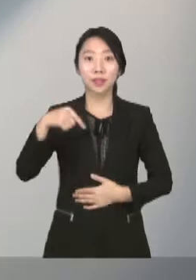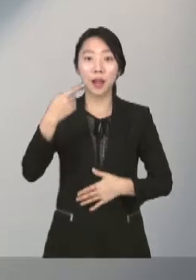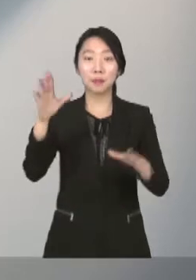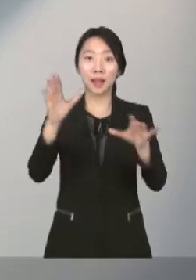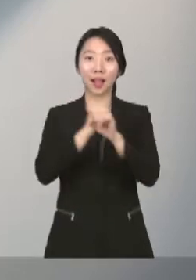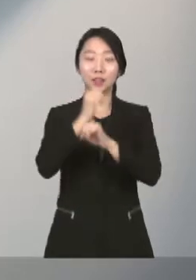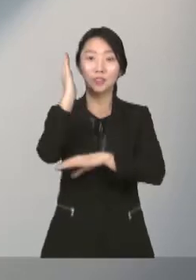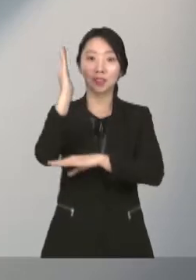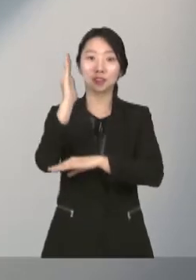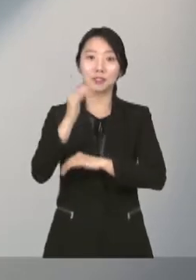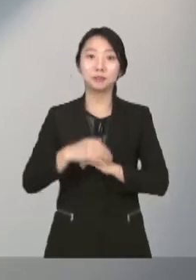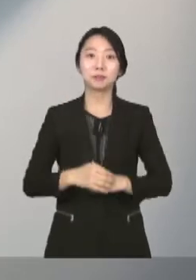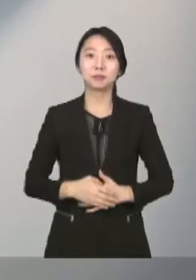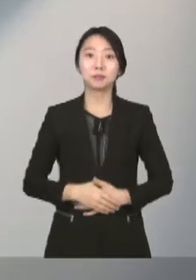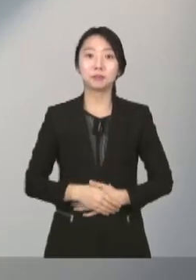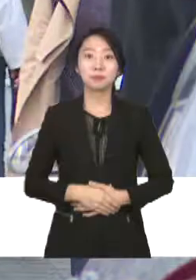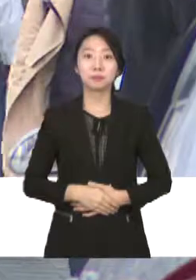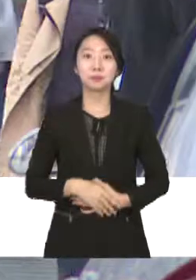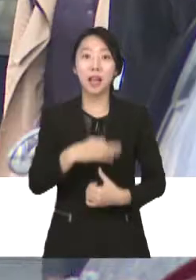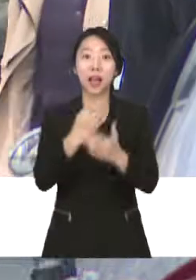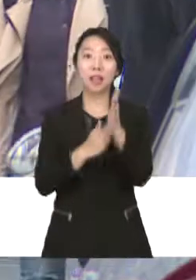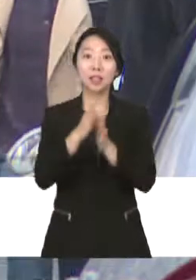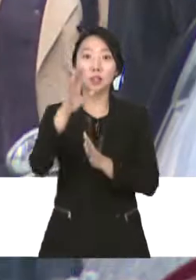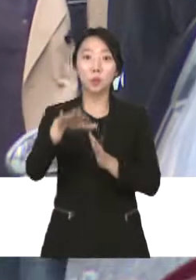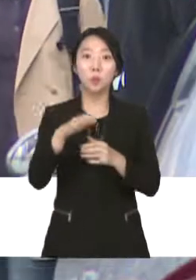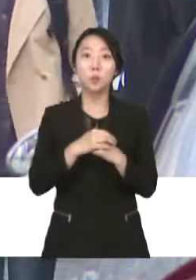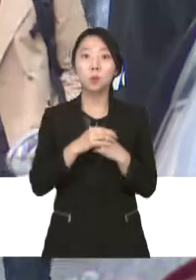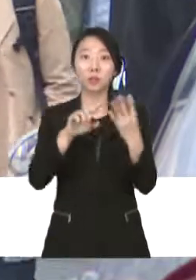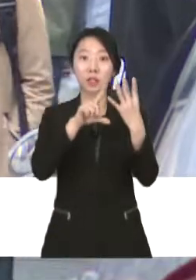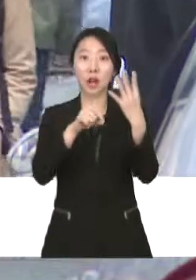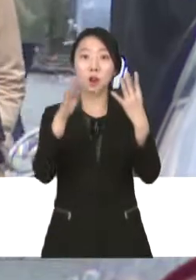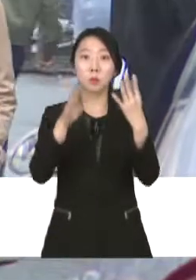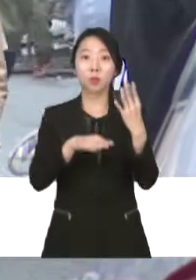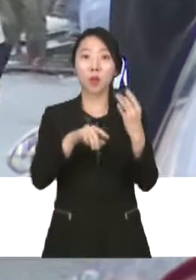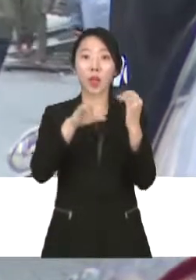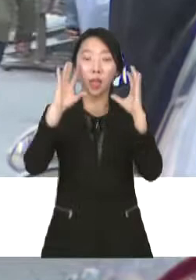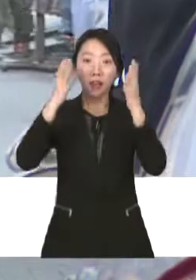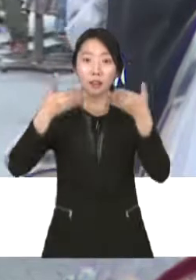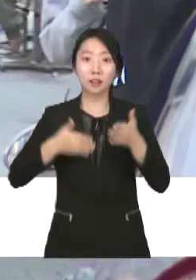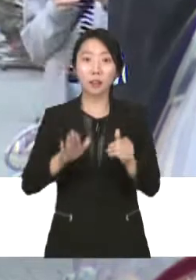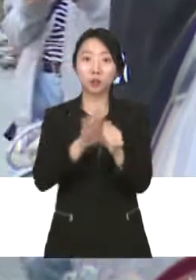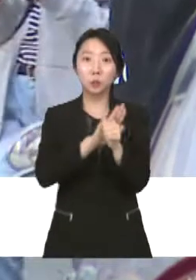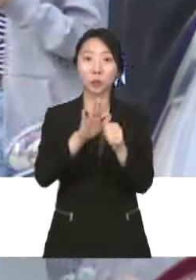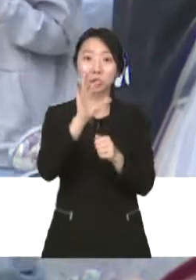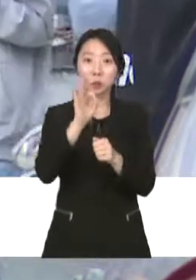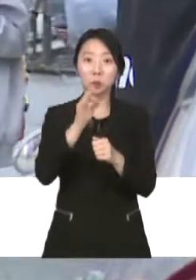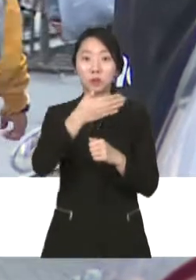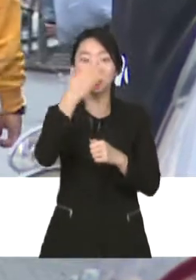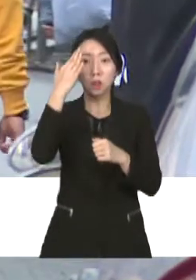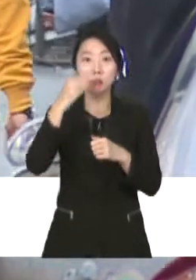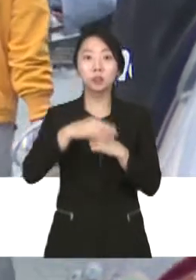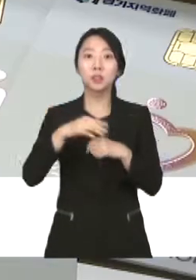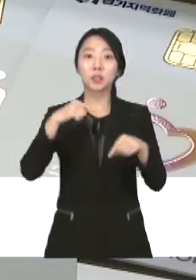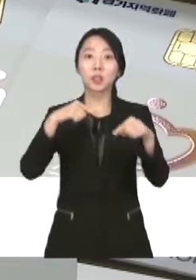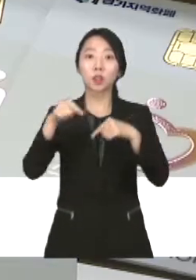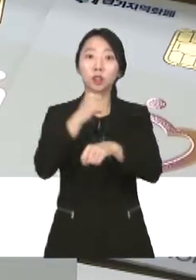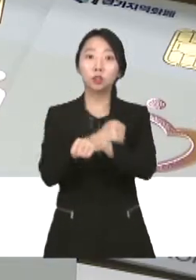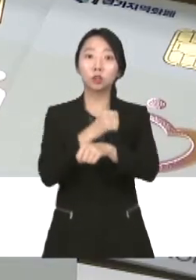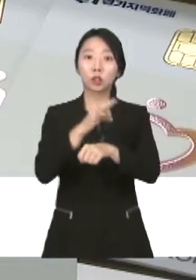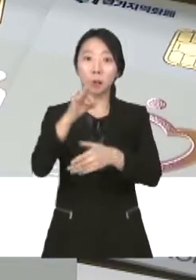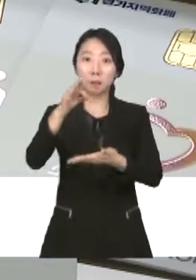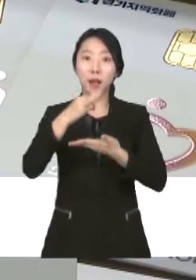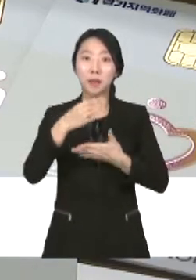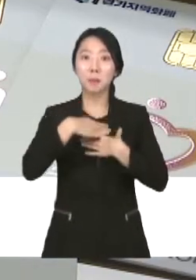다음은 간추린 소식입니다 안양 씨가 이 잘 붙어 사노 조립이 와 청년 기본소득 의 정책 수당